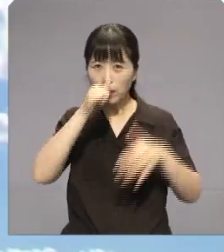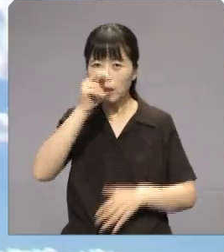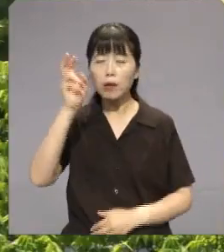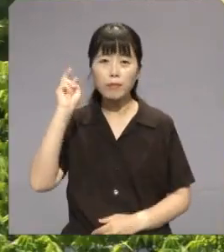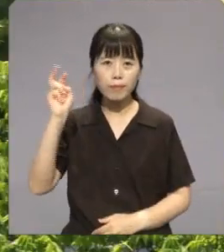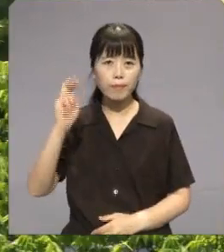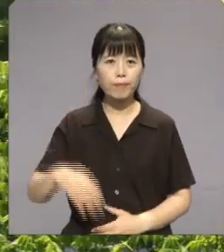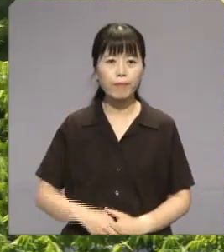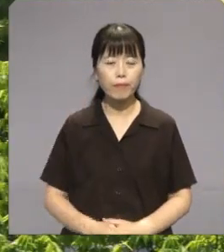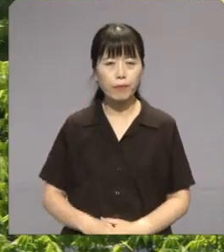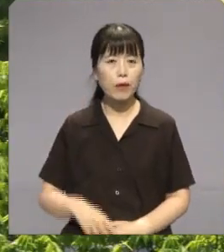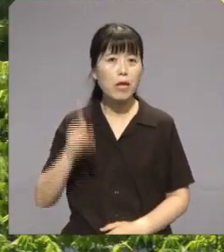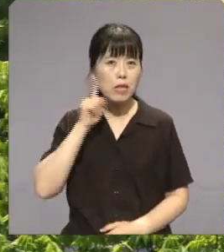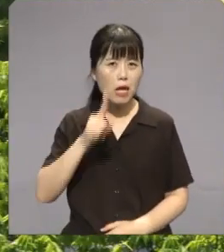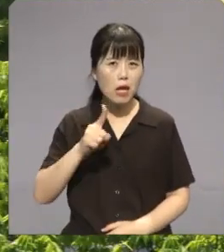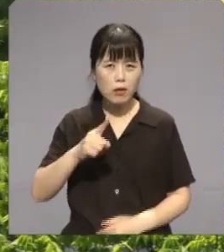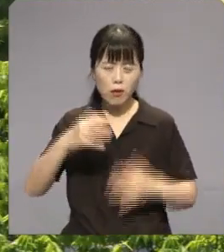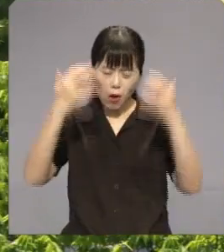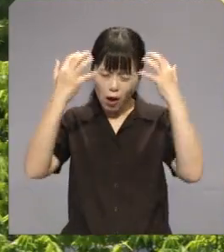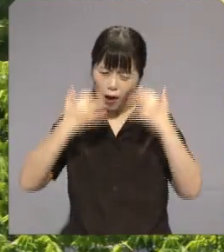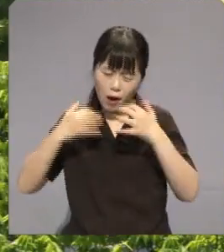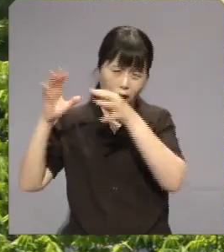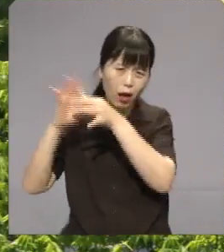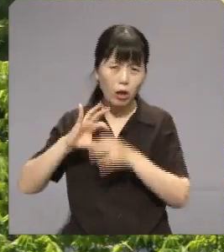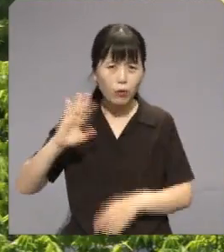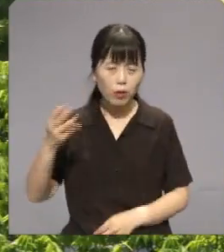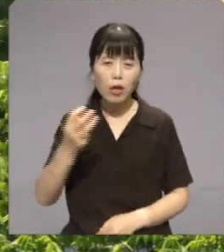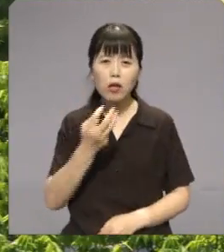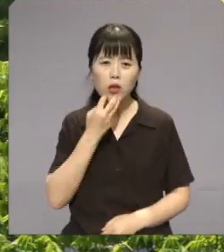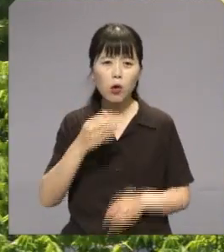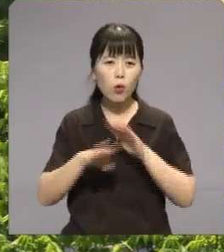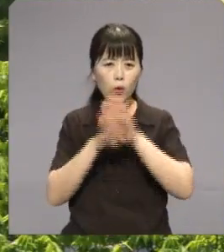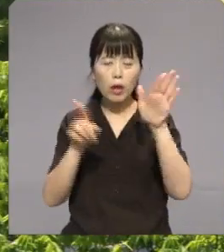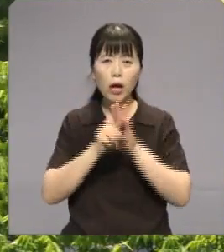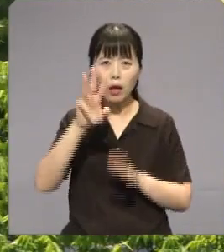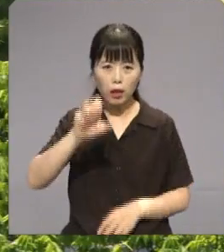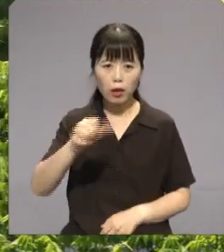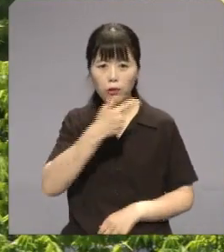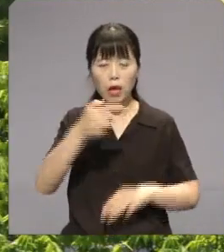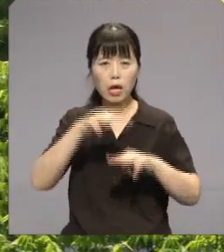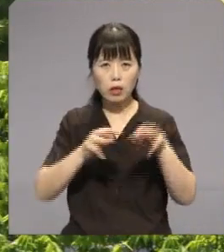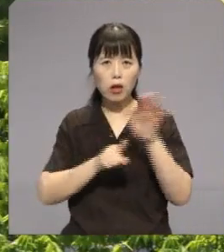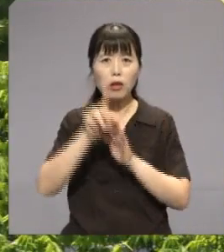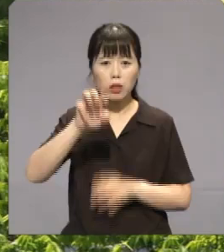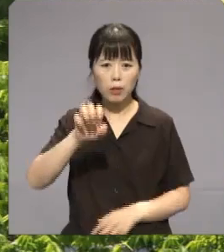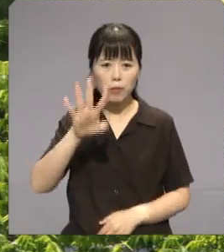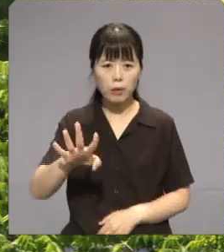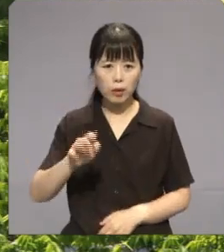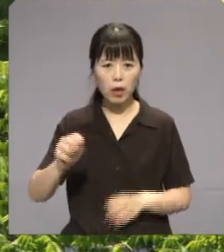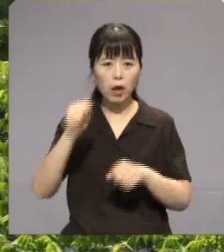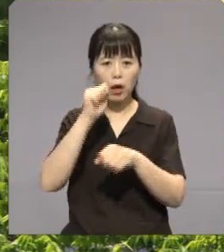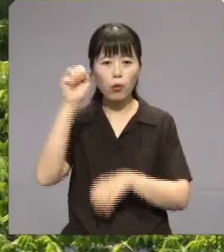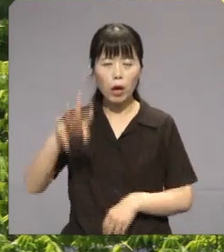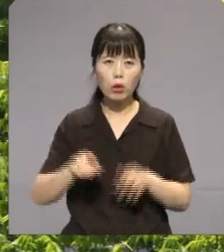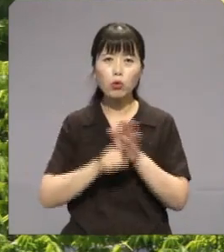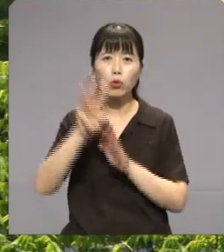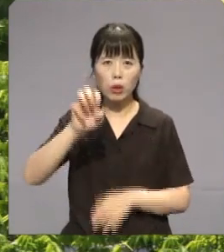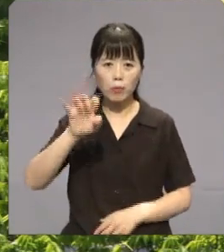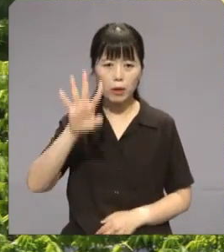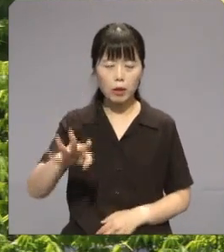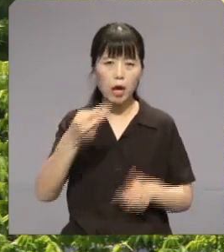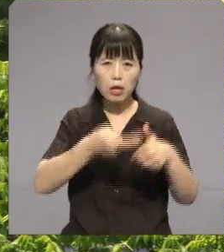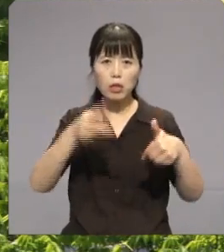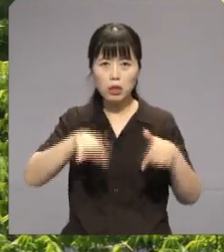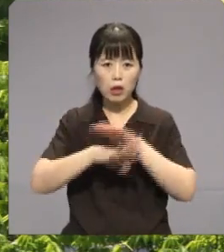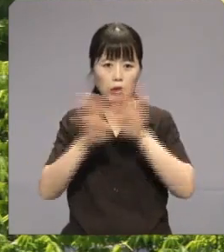내리겠습니다 내일도 찜통더위는 계속되면서 서울나 35도 대전 34도 광주 34도까지 오르겠고요